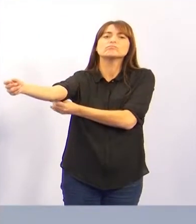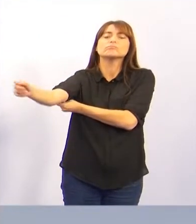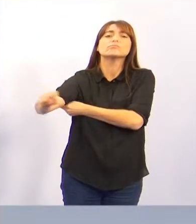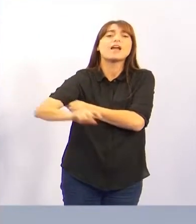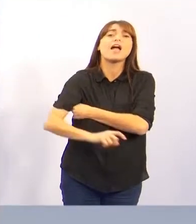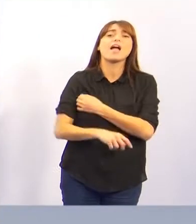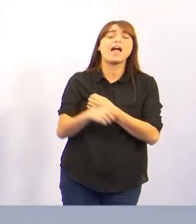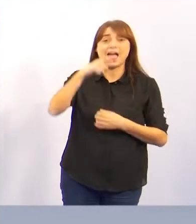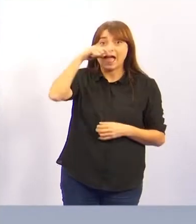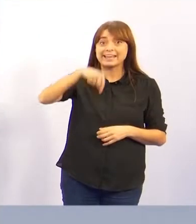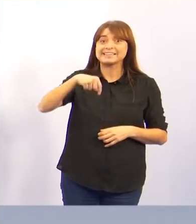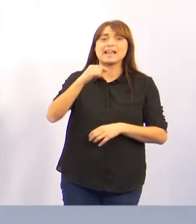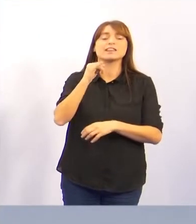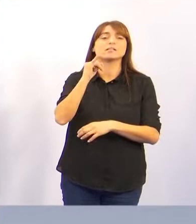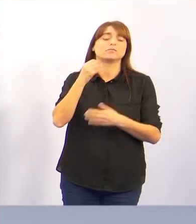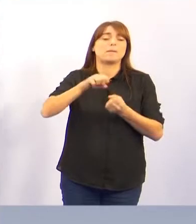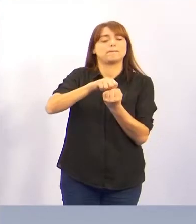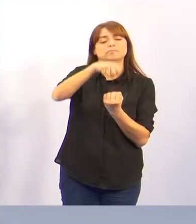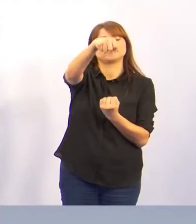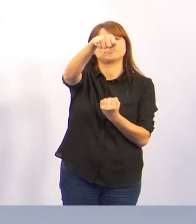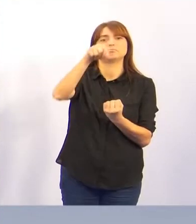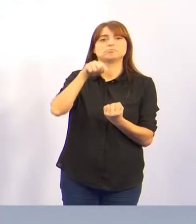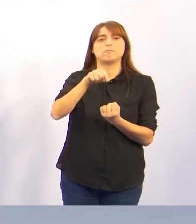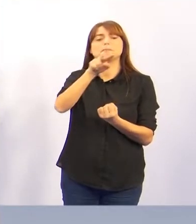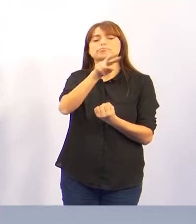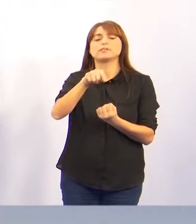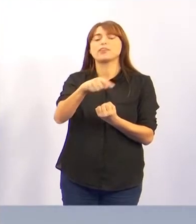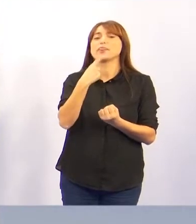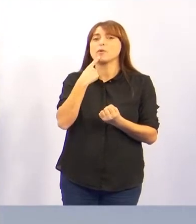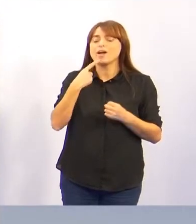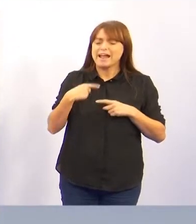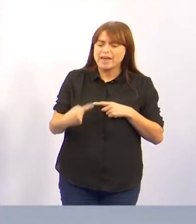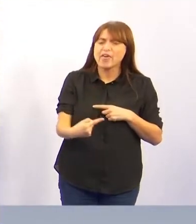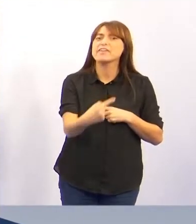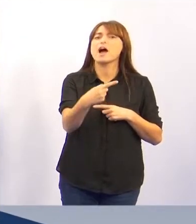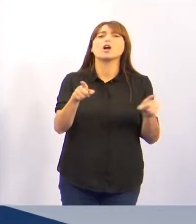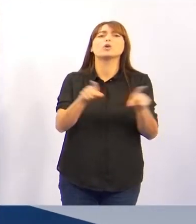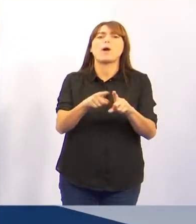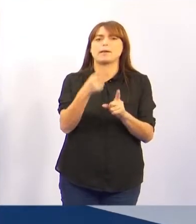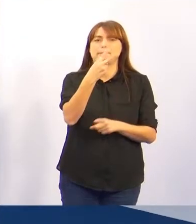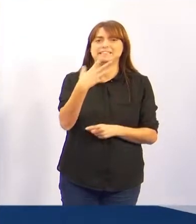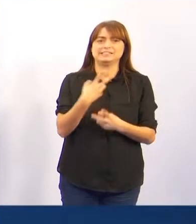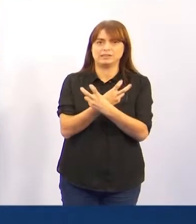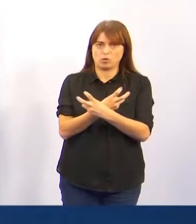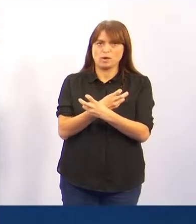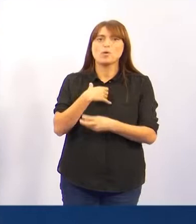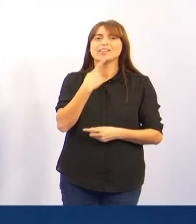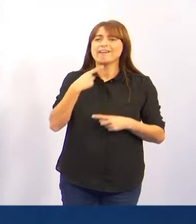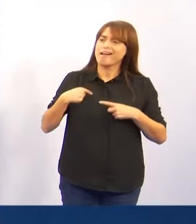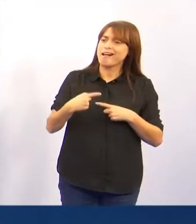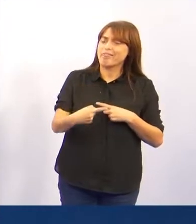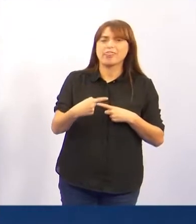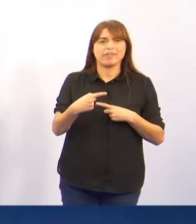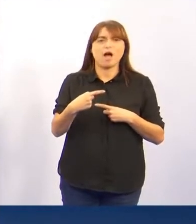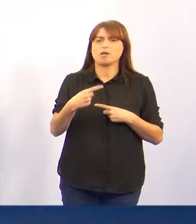és que el 25N ha de ser tots els dies, sobretot aquesta conscienciació a tota la ciutadania, homes i dones, per